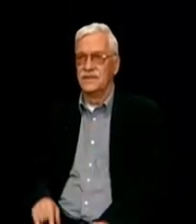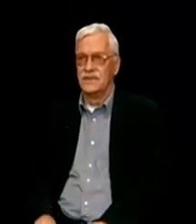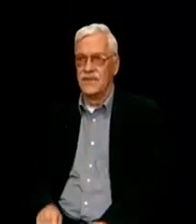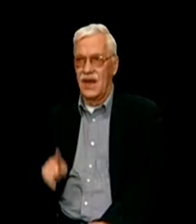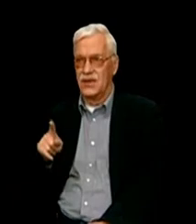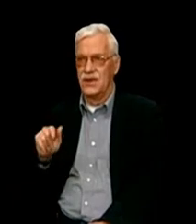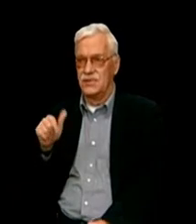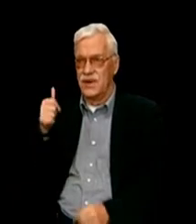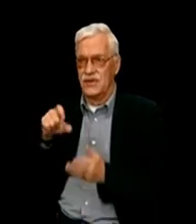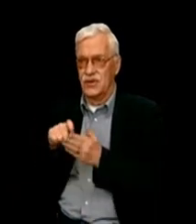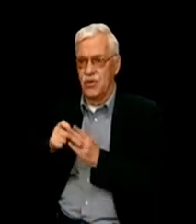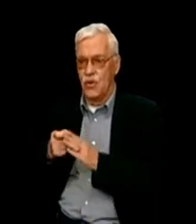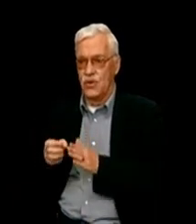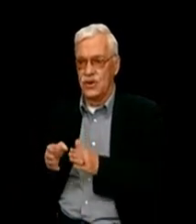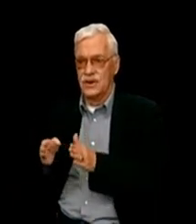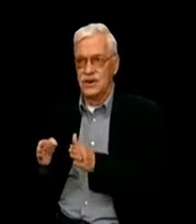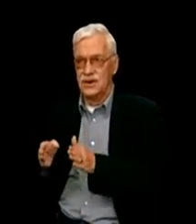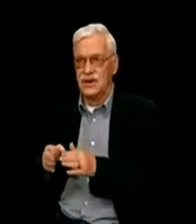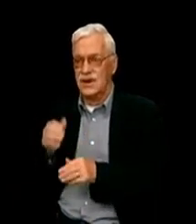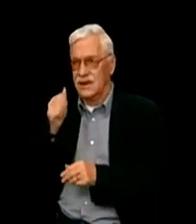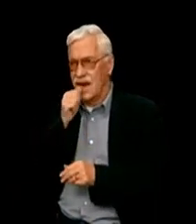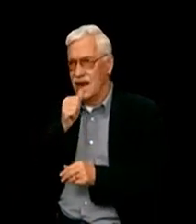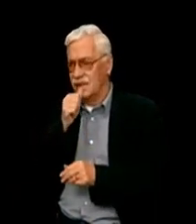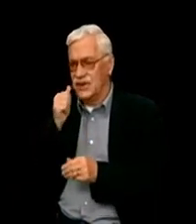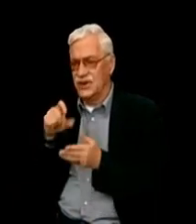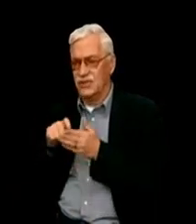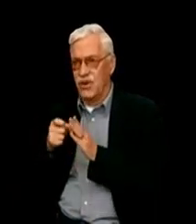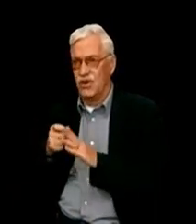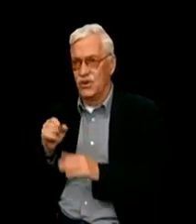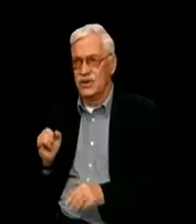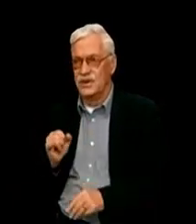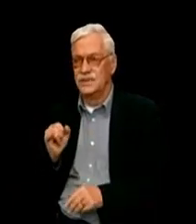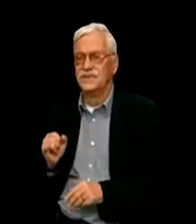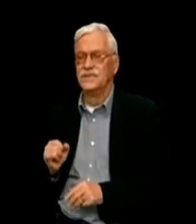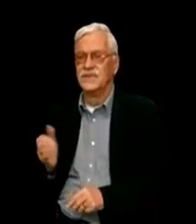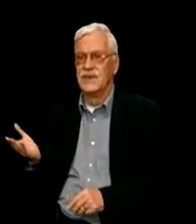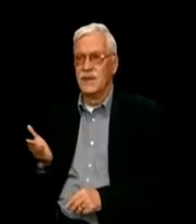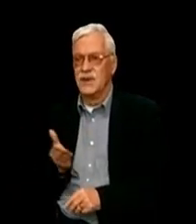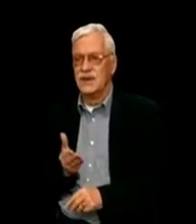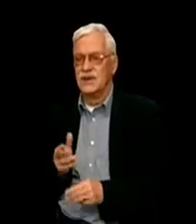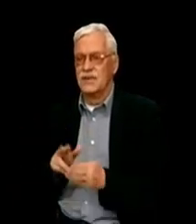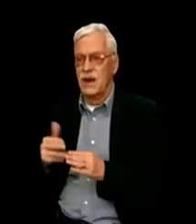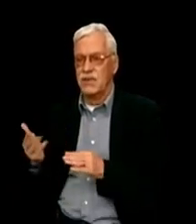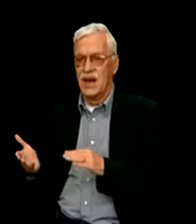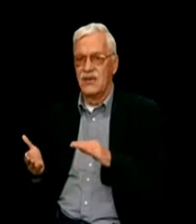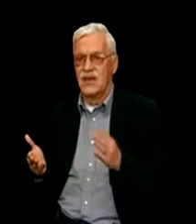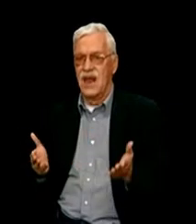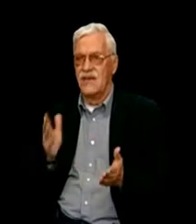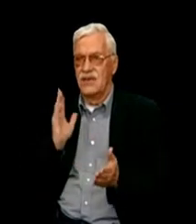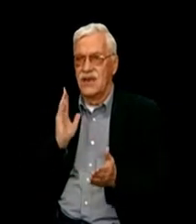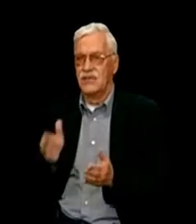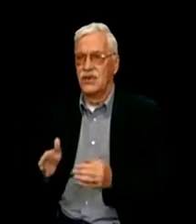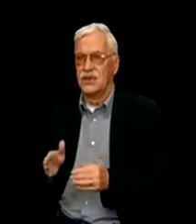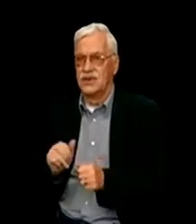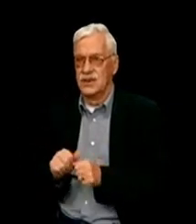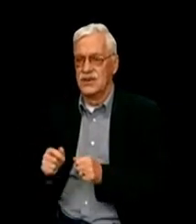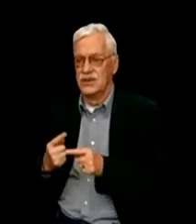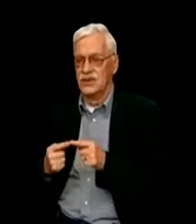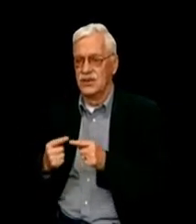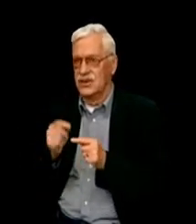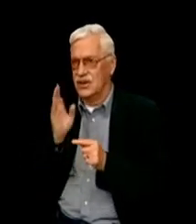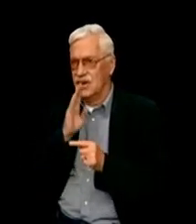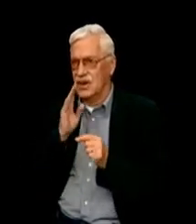pomieszczenie to tajemnicze pomieszczenie. Zapraszam. Na prawo, na lewo, na wprost, na przełaj. Jest troszeczkę